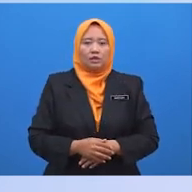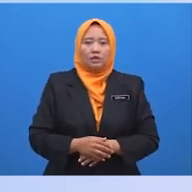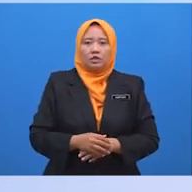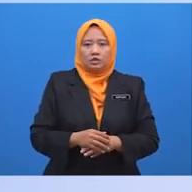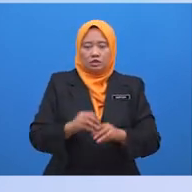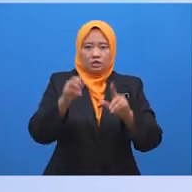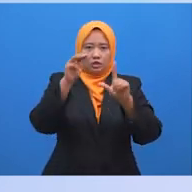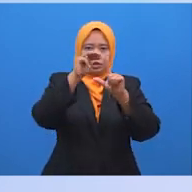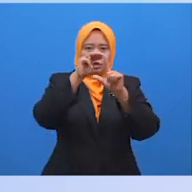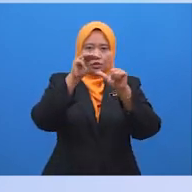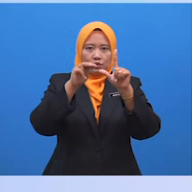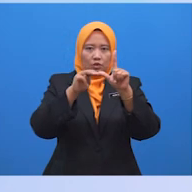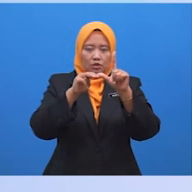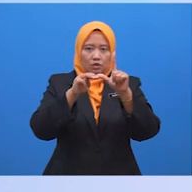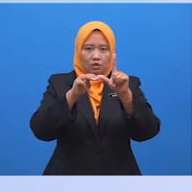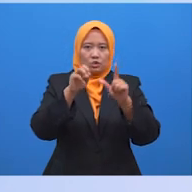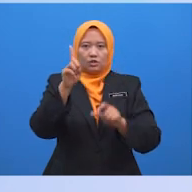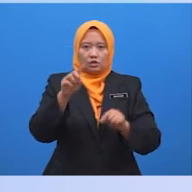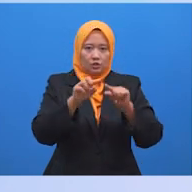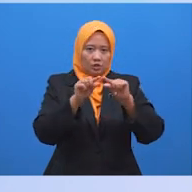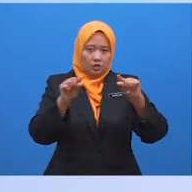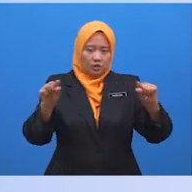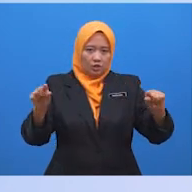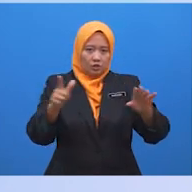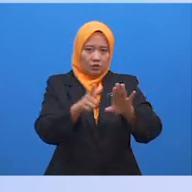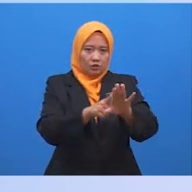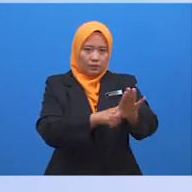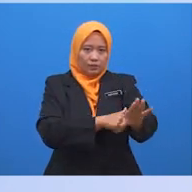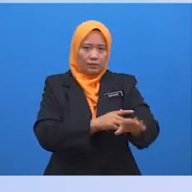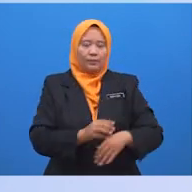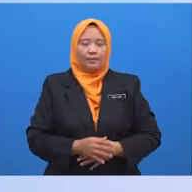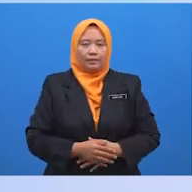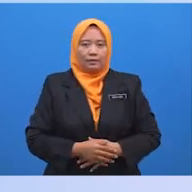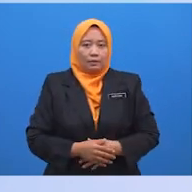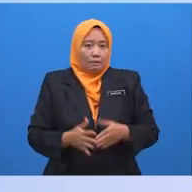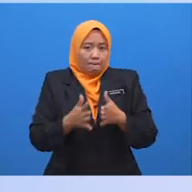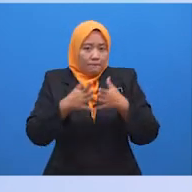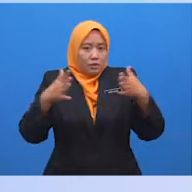mana semakin besar nilai mutlak, semakin curam garis lurus itu.